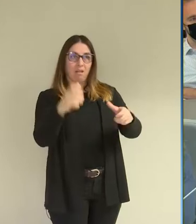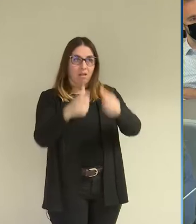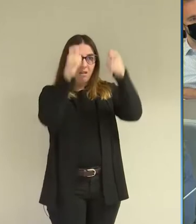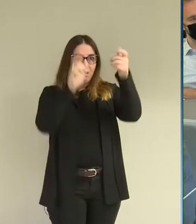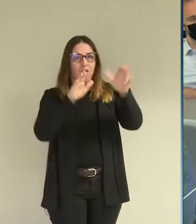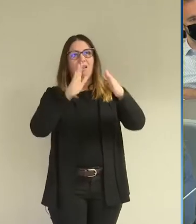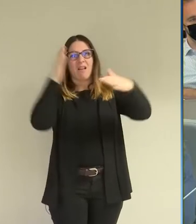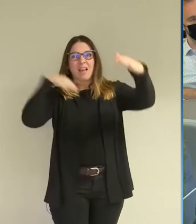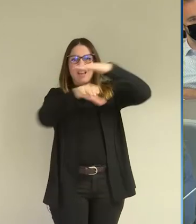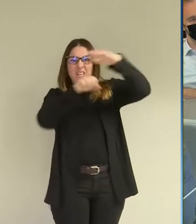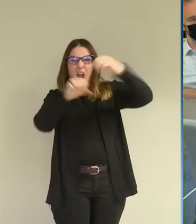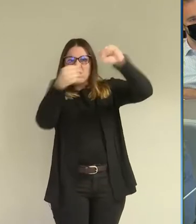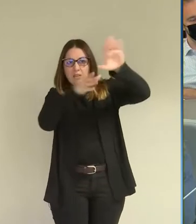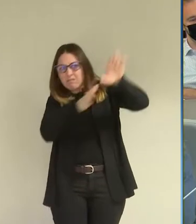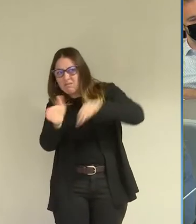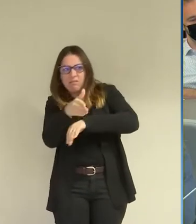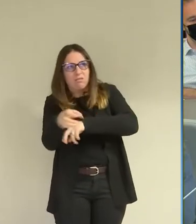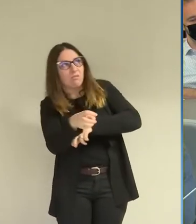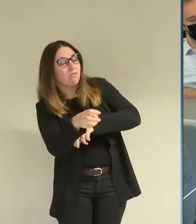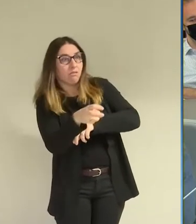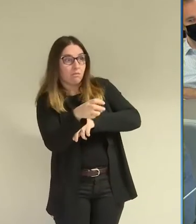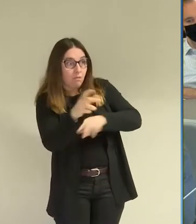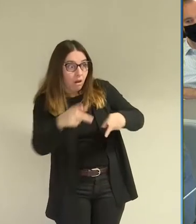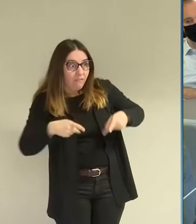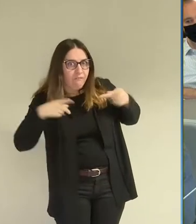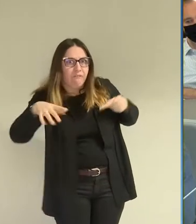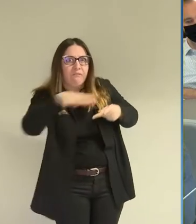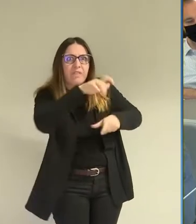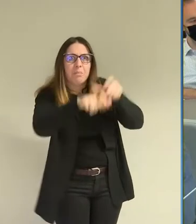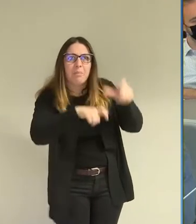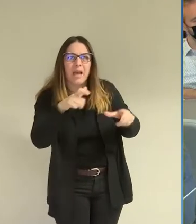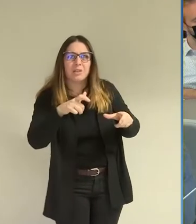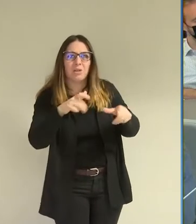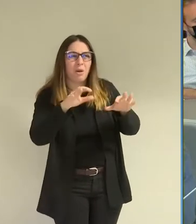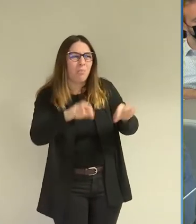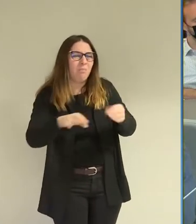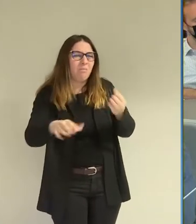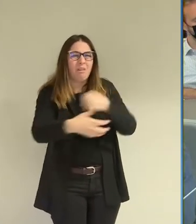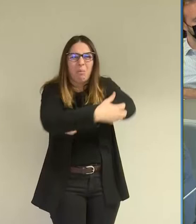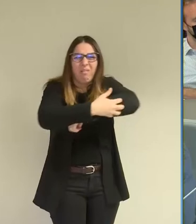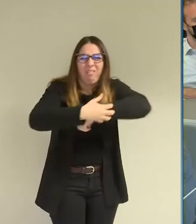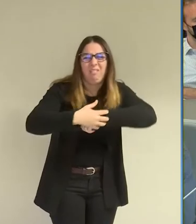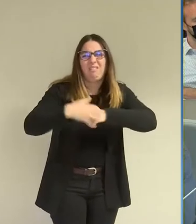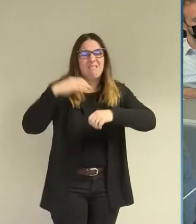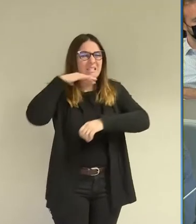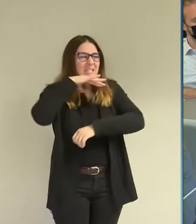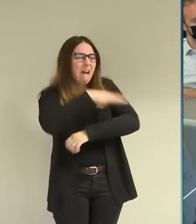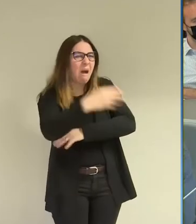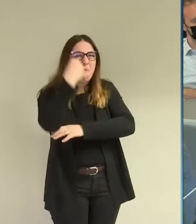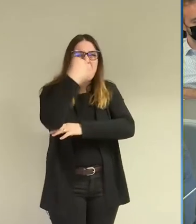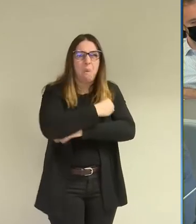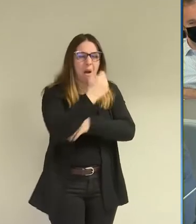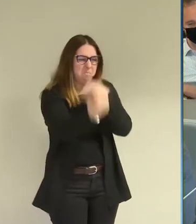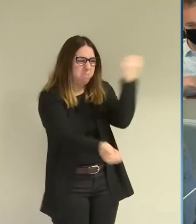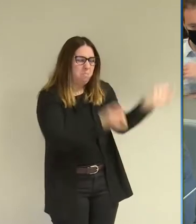la porte de garage défoncer pour constater que des personnes qui vivent sommairement dans la crasse les débris de l'eau froid d'ailleurs un terrain vague de la ville